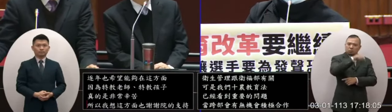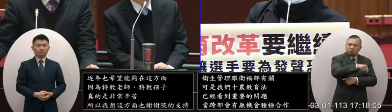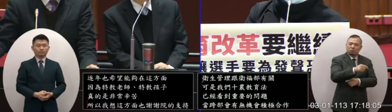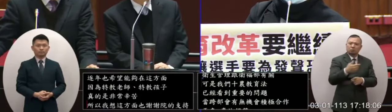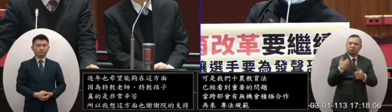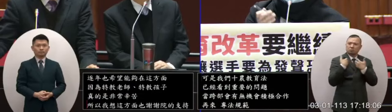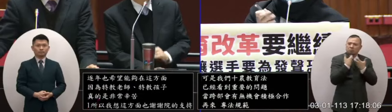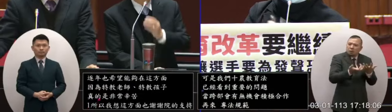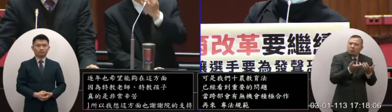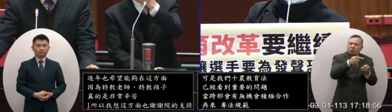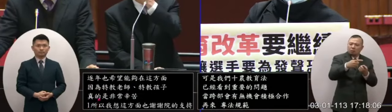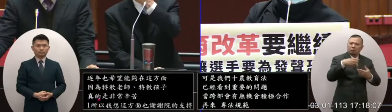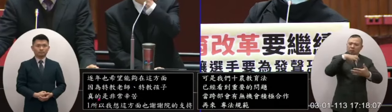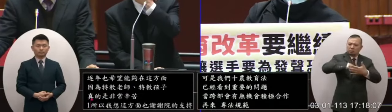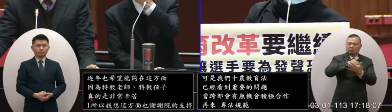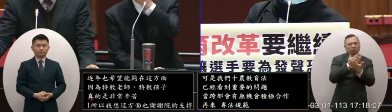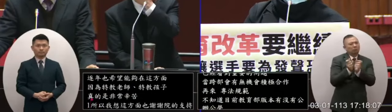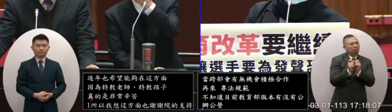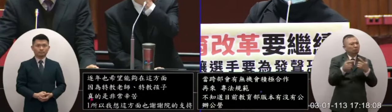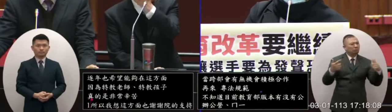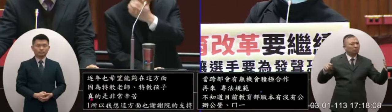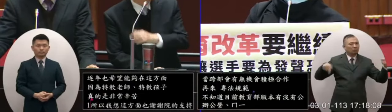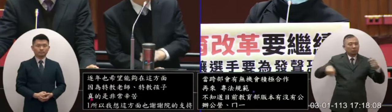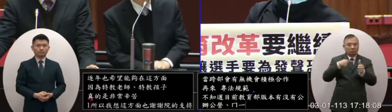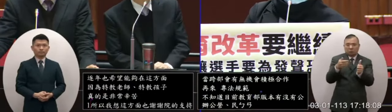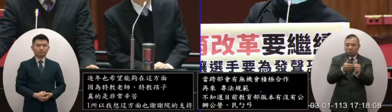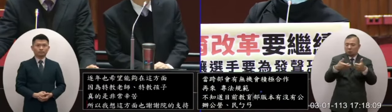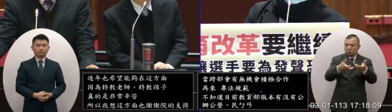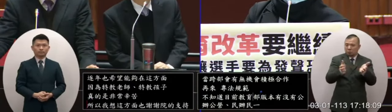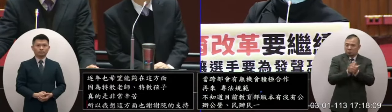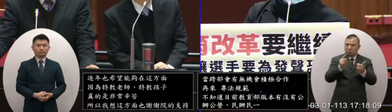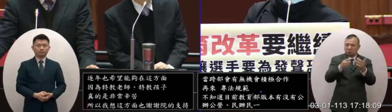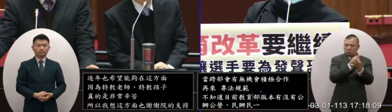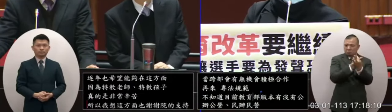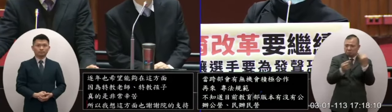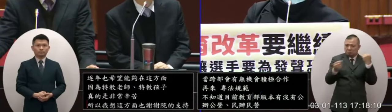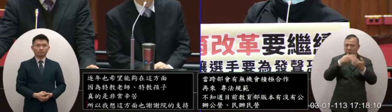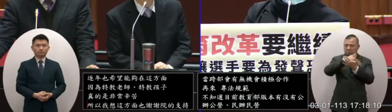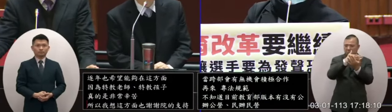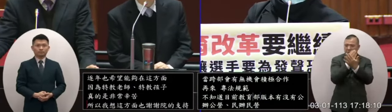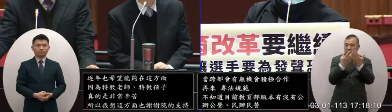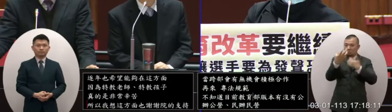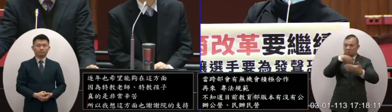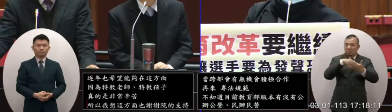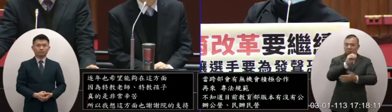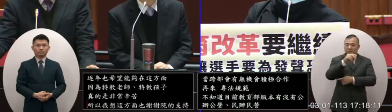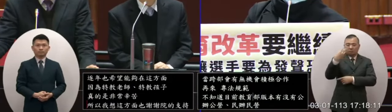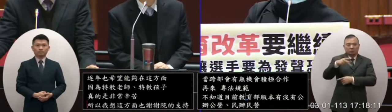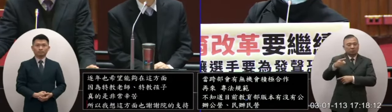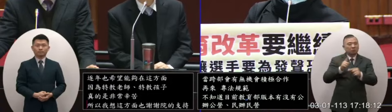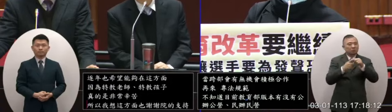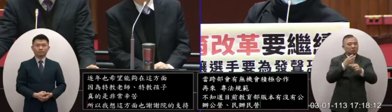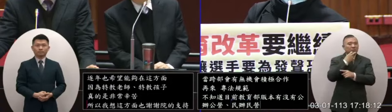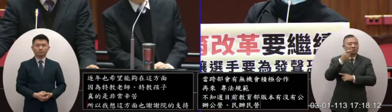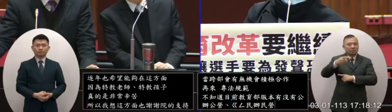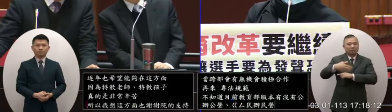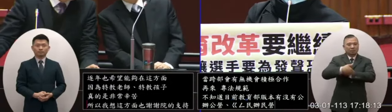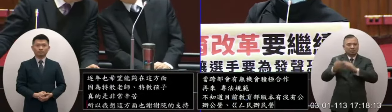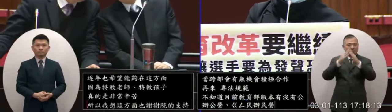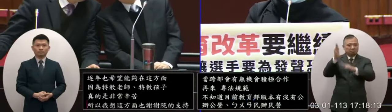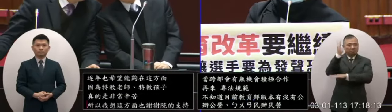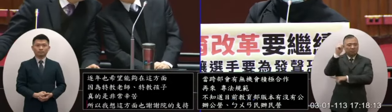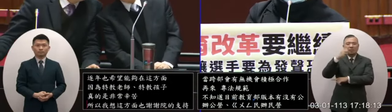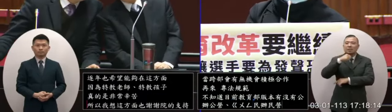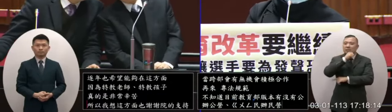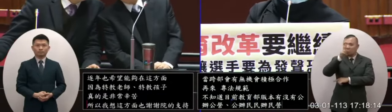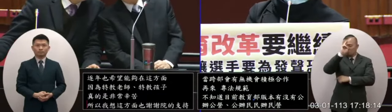各式各样的形态，不知道在部的版本里面是不是都已经有纳入规范，还有中央跟地方学校有没有就营养午餐的供应